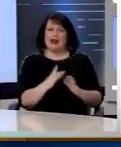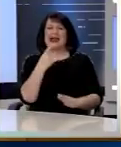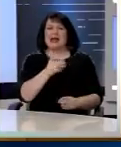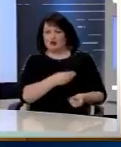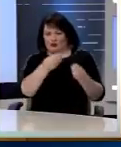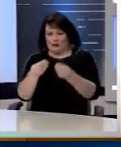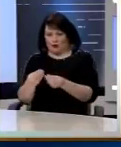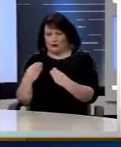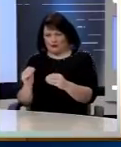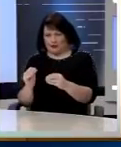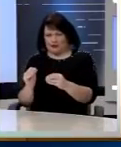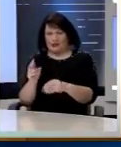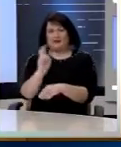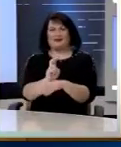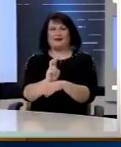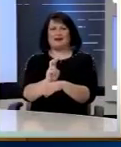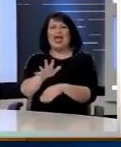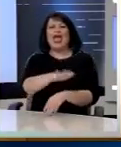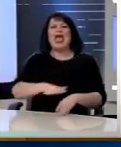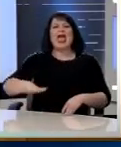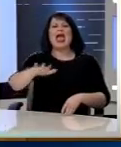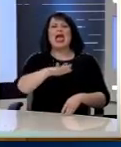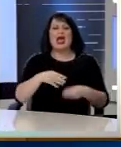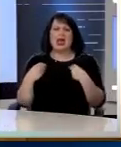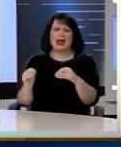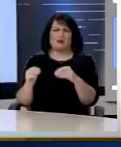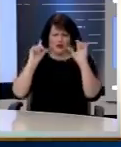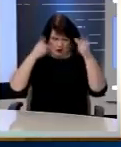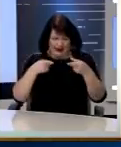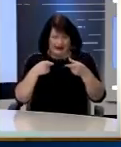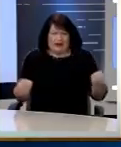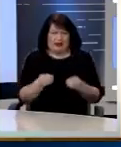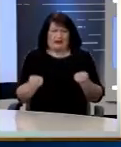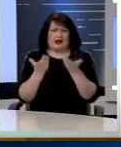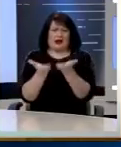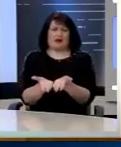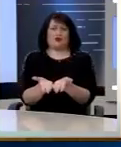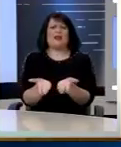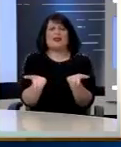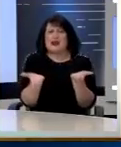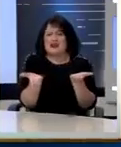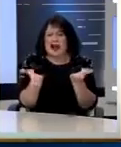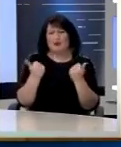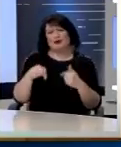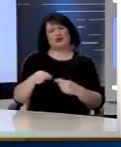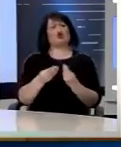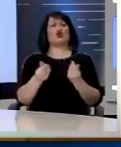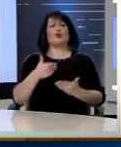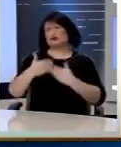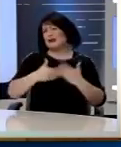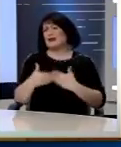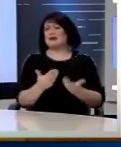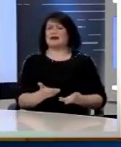100 και τα άλλα θα πηγαίναν στην έρημο, δεν γίνονται σε δημοκρατίες. Δεν υπάρχουν τέτοιες διαδικασίες. Ξέρετε